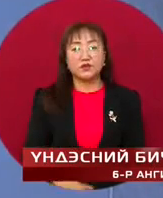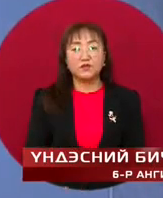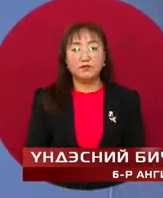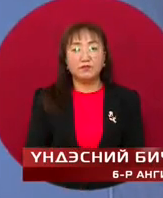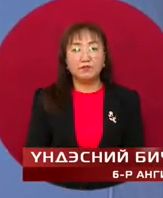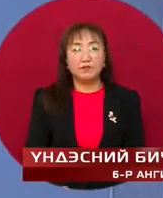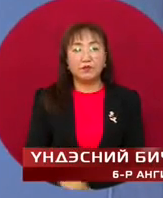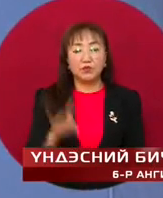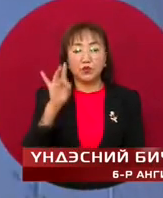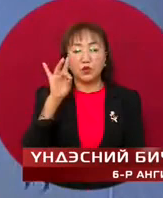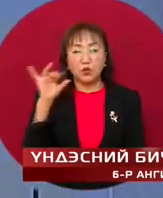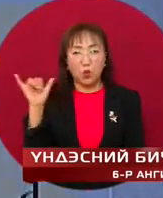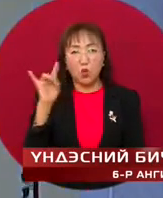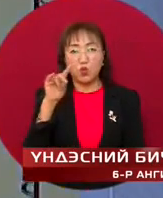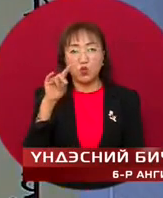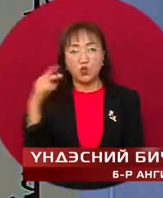За, галг нь уруу гуу.